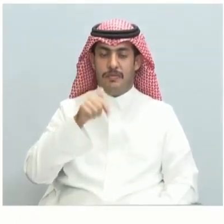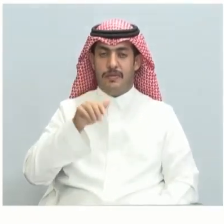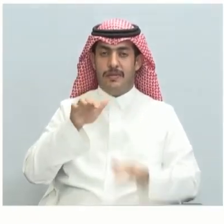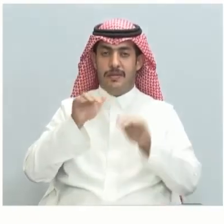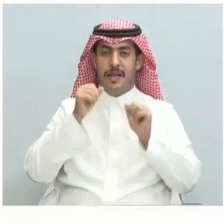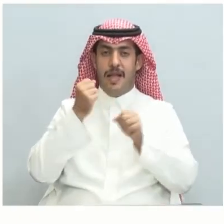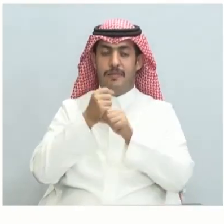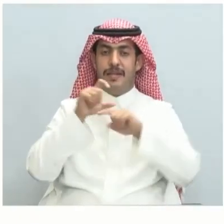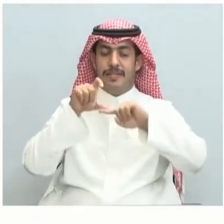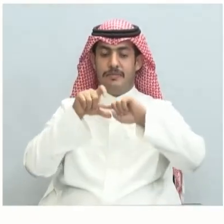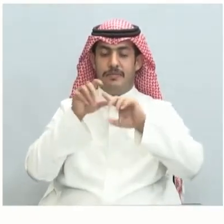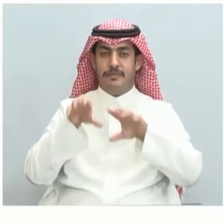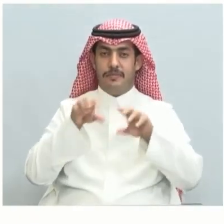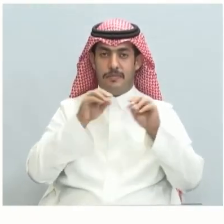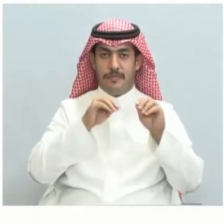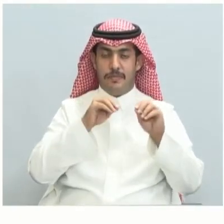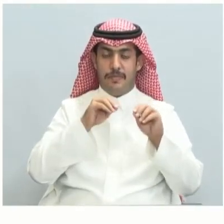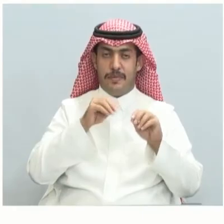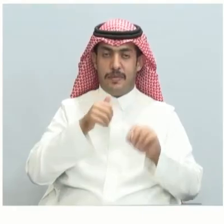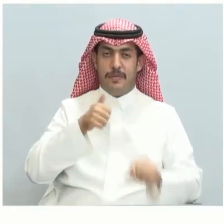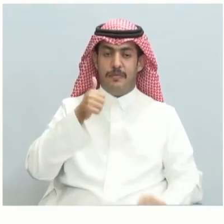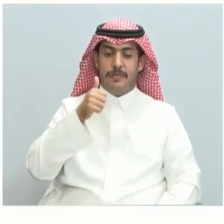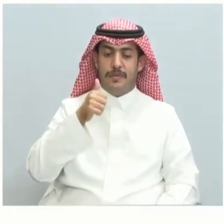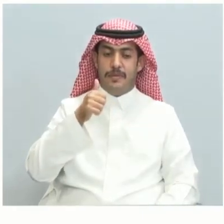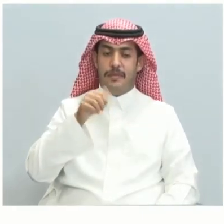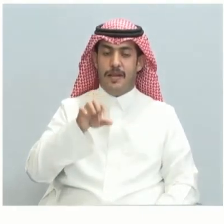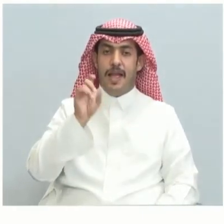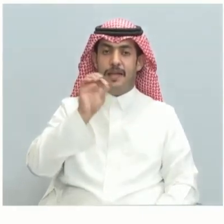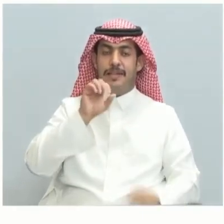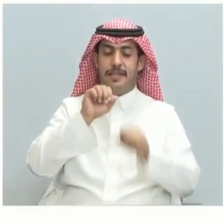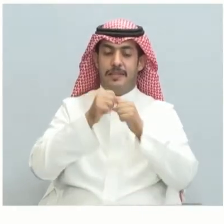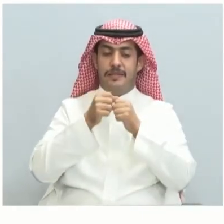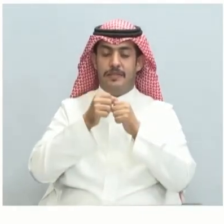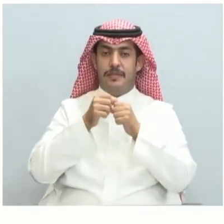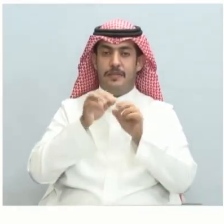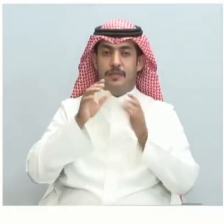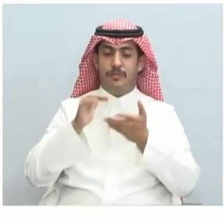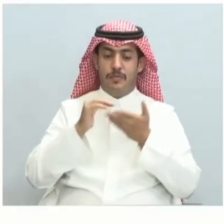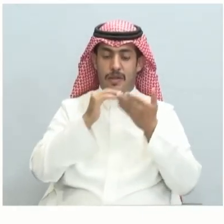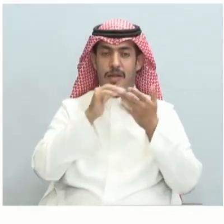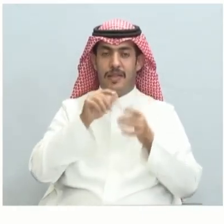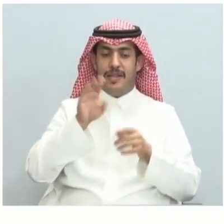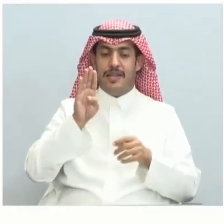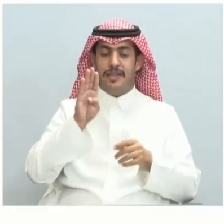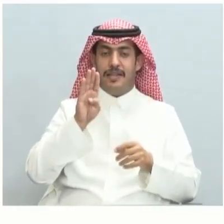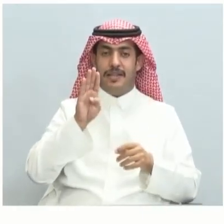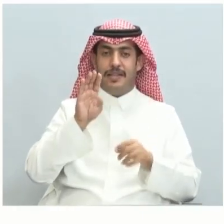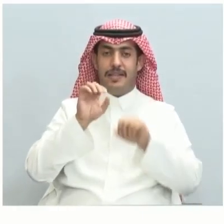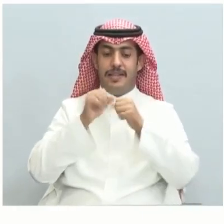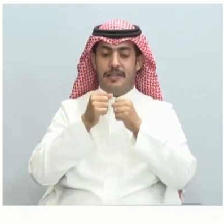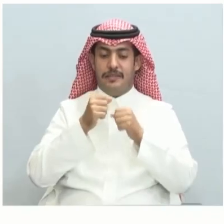انتهينا من عمليه القسمه الان استطيع ان اكتب العدد الكسري المكافئ لهذا الكسر